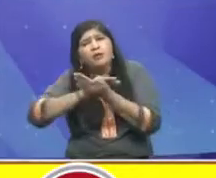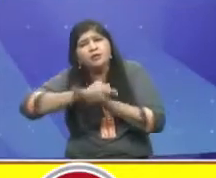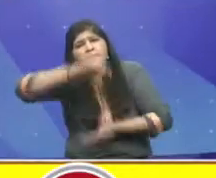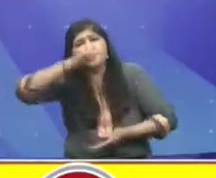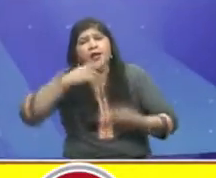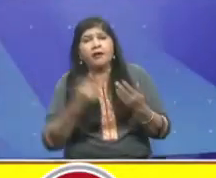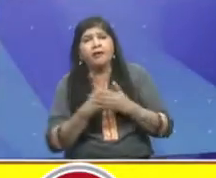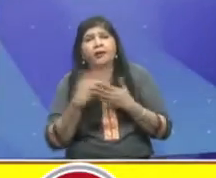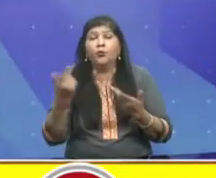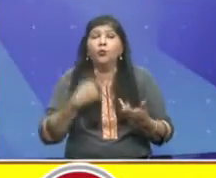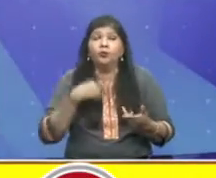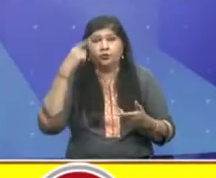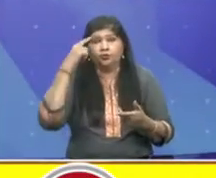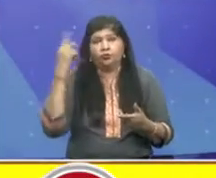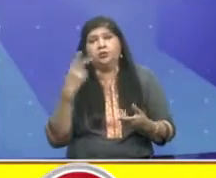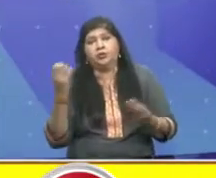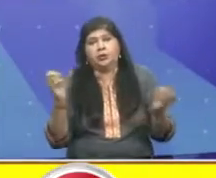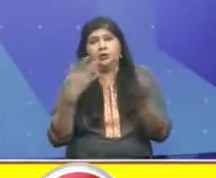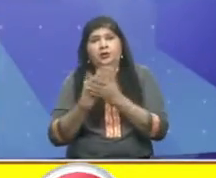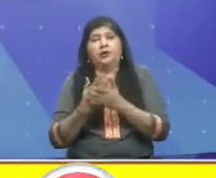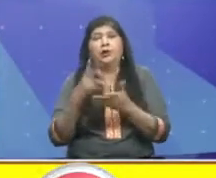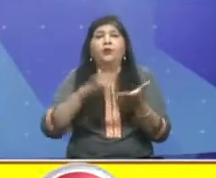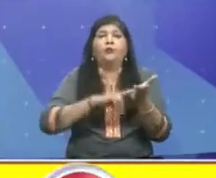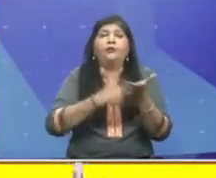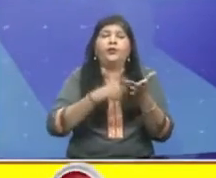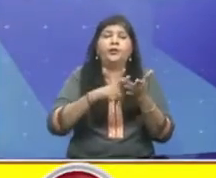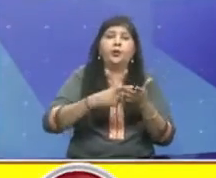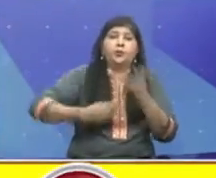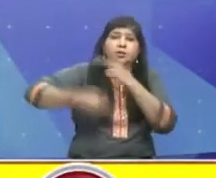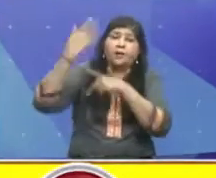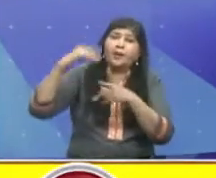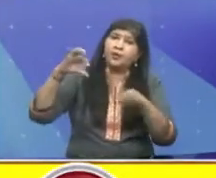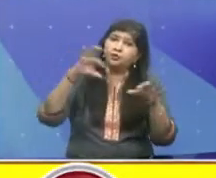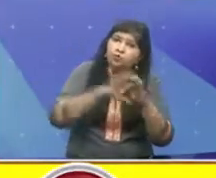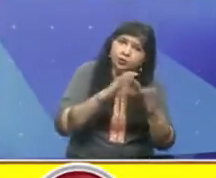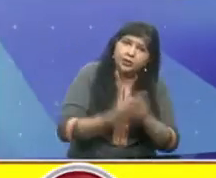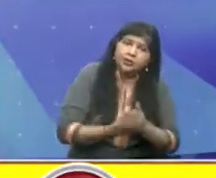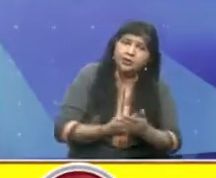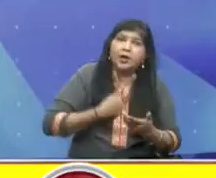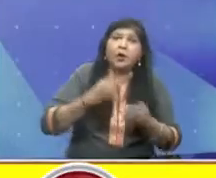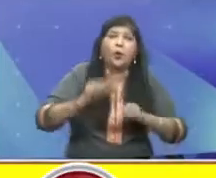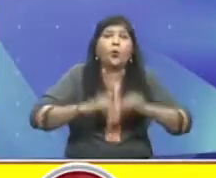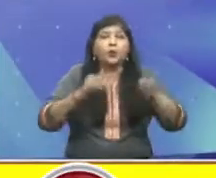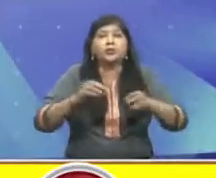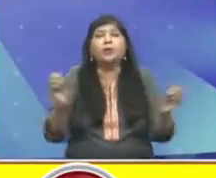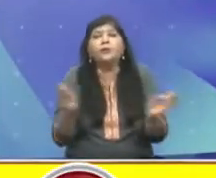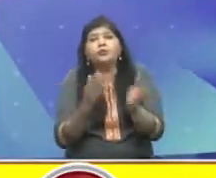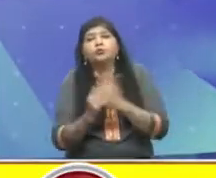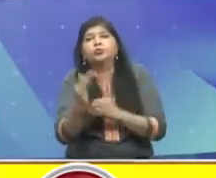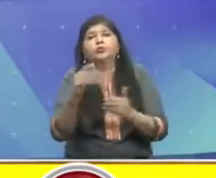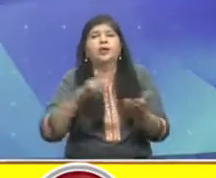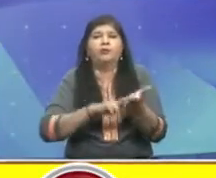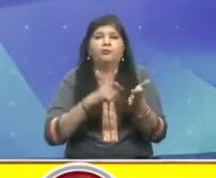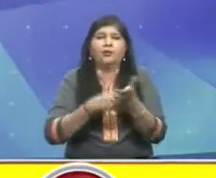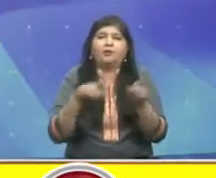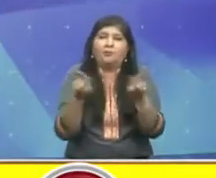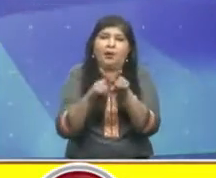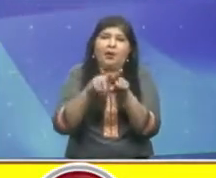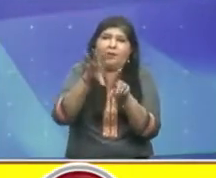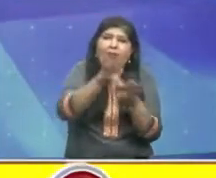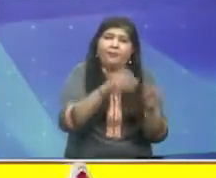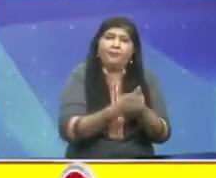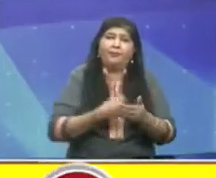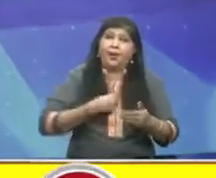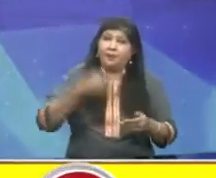इसलिए उन्होंने वृंदावन और उसका आध्यात्मिक भाव से जुड़ने के लिए ऑस्ट्रेलिया में ही वृंदावन खड़ा कर दिया।